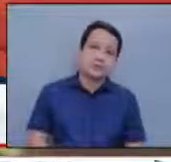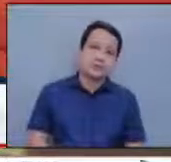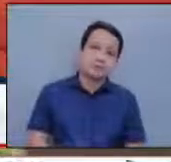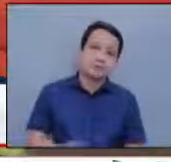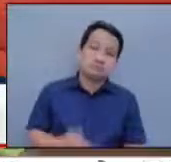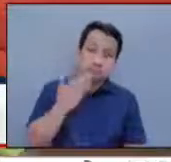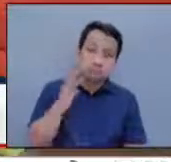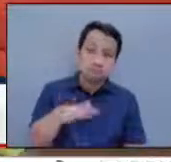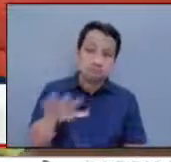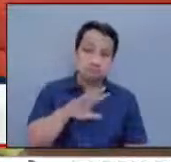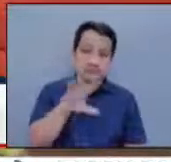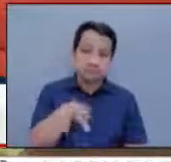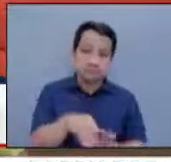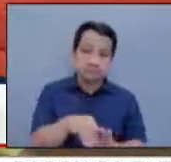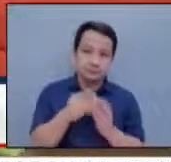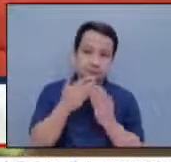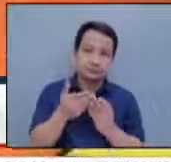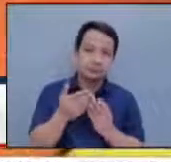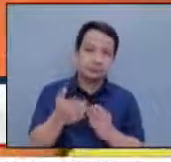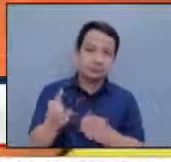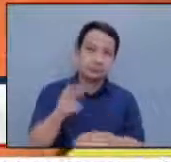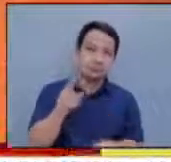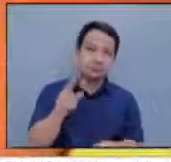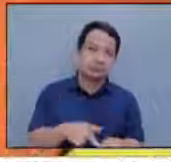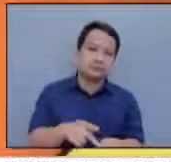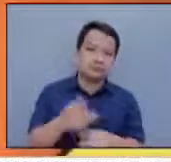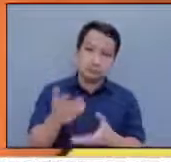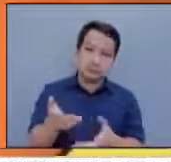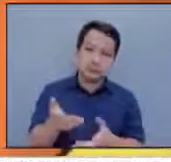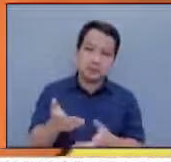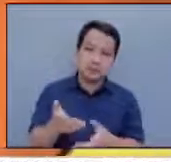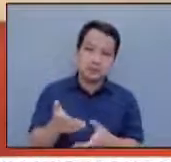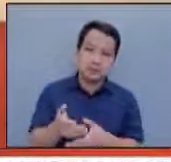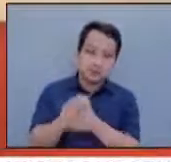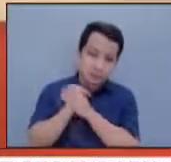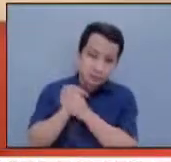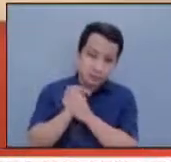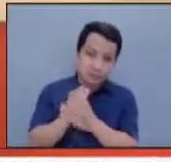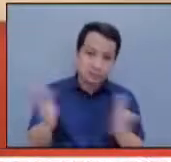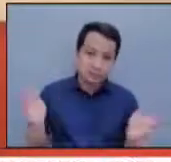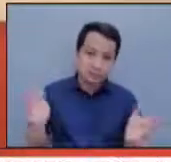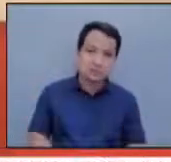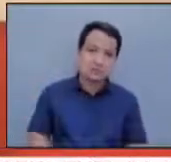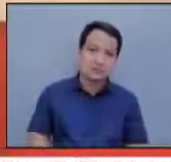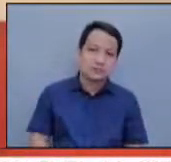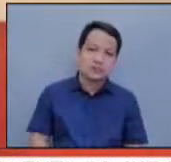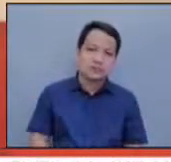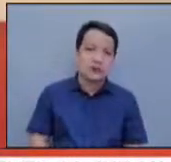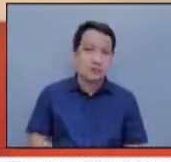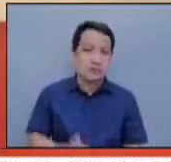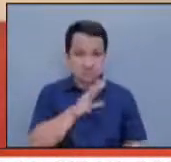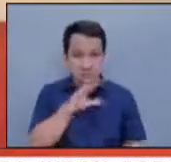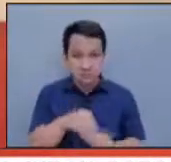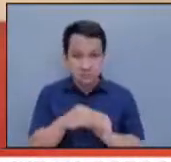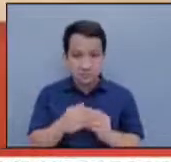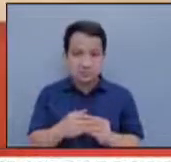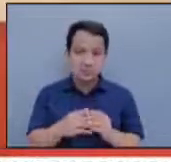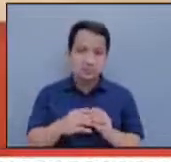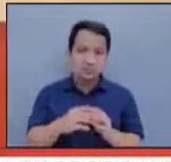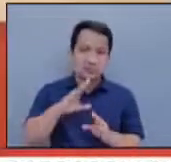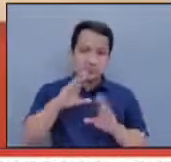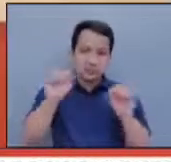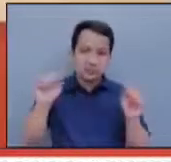for joining us. Thank ito you sa so Rise much. And Shine Pilipinas and advance congratulations to all the awardees. Nakapanayam po natin ang President and CEO ng Asia's